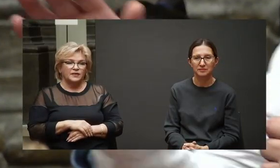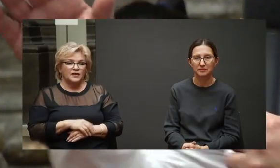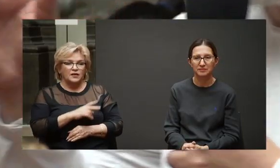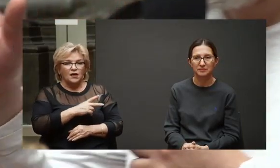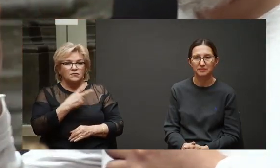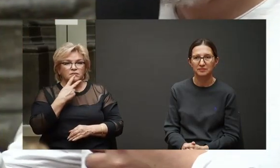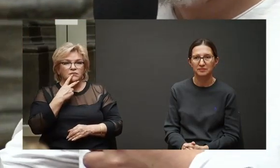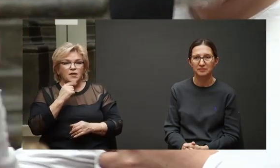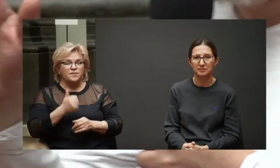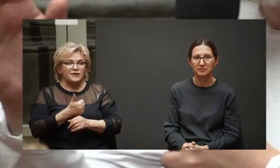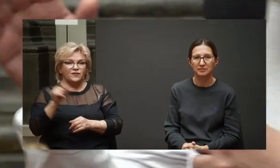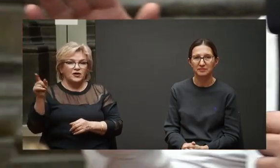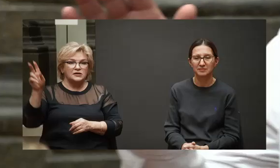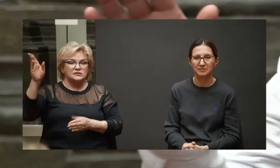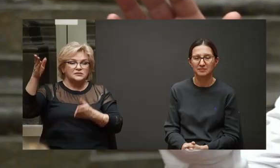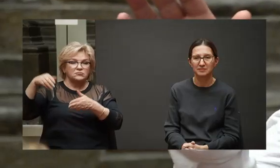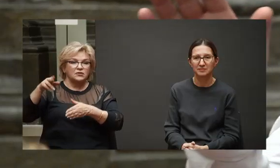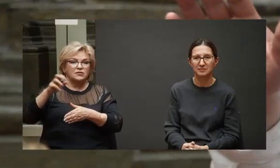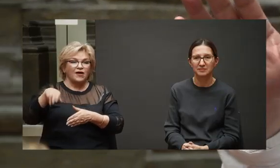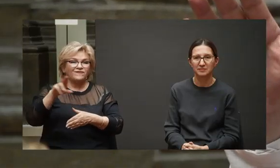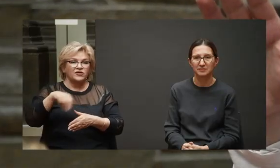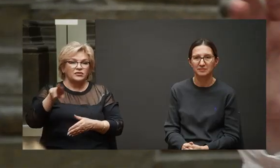увидел первый раз Давида.